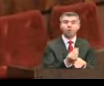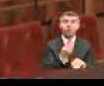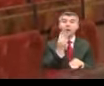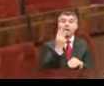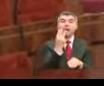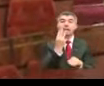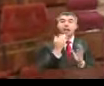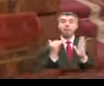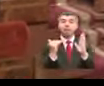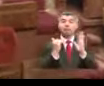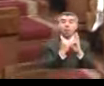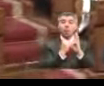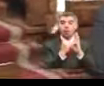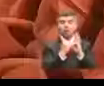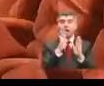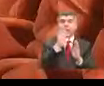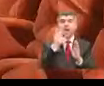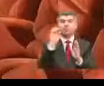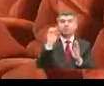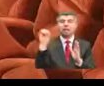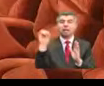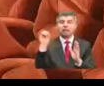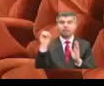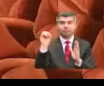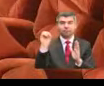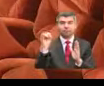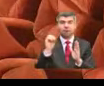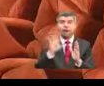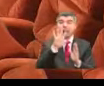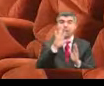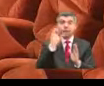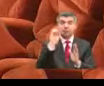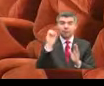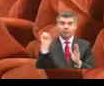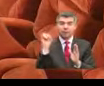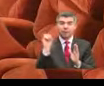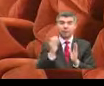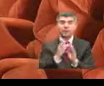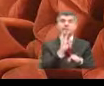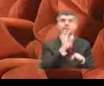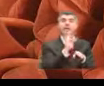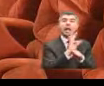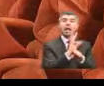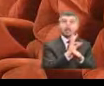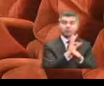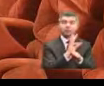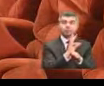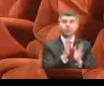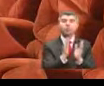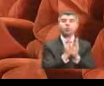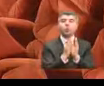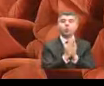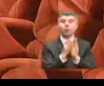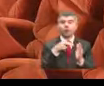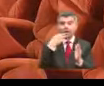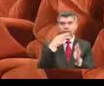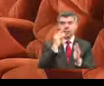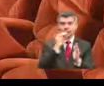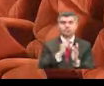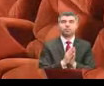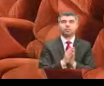3.5 مليون ديال التلاميذ كاين 500,000 يدرسون اللغة، يدرسون اللغة الأمازيغية